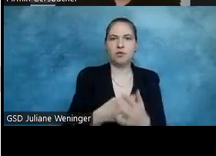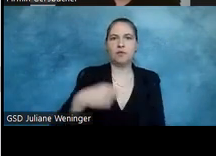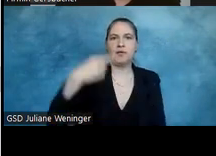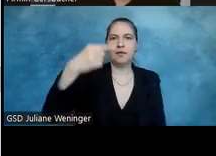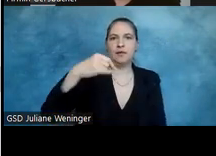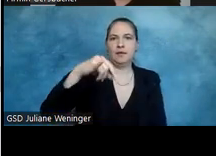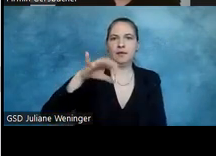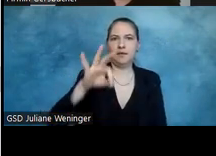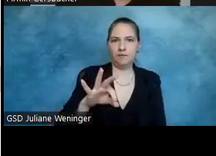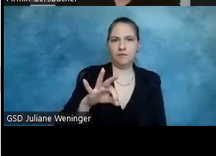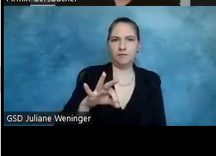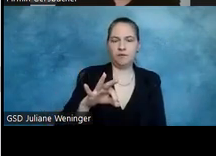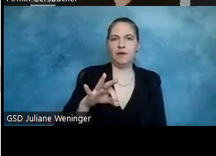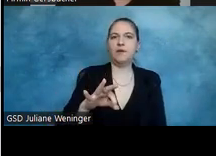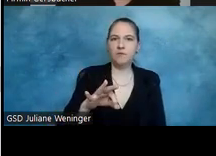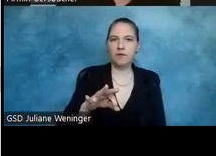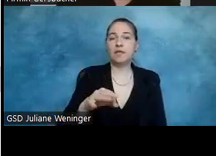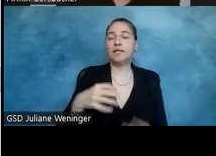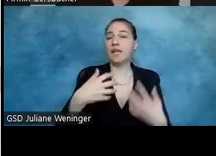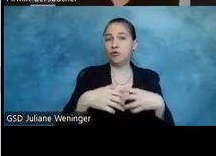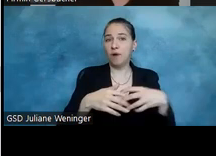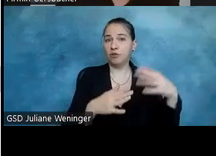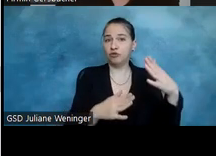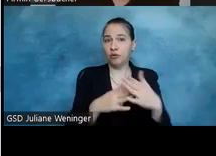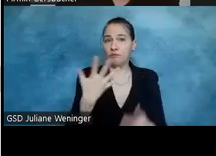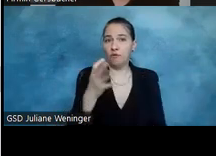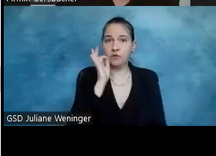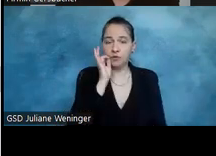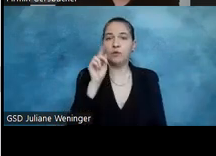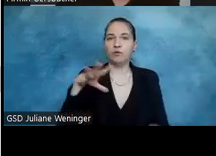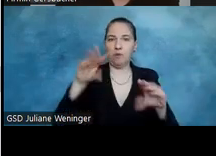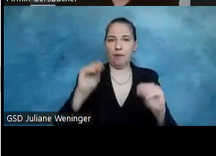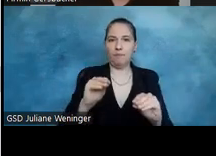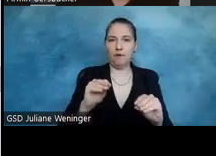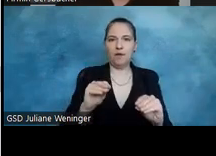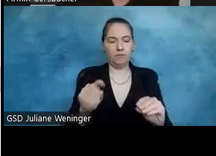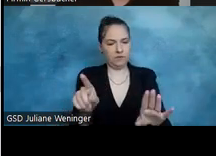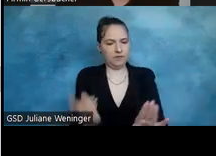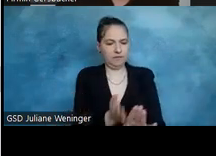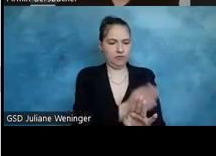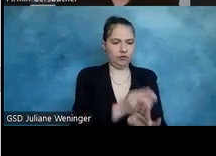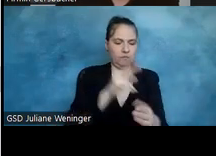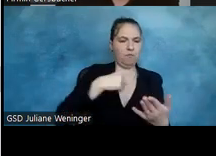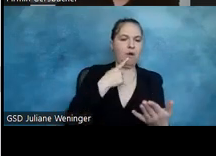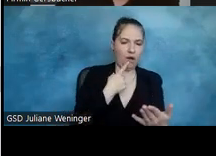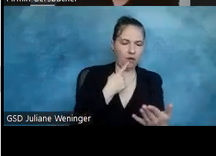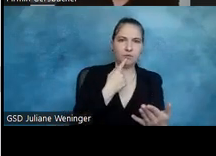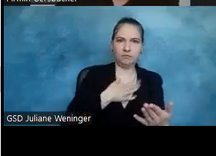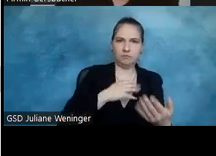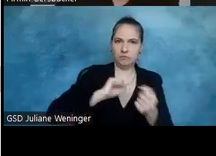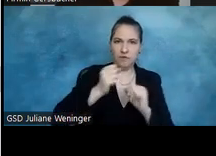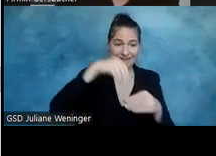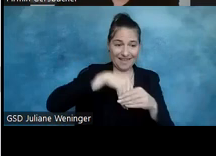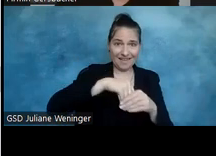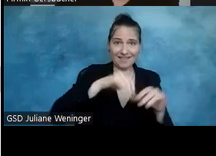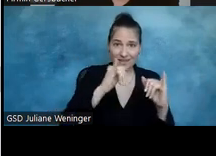5 Sekunden automatisch stoppen, müssen abschaltbar sein. Das heißt, nimmt man die Webseite, guckt sich an, sind hier irgendwo bewegte Inhalte, wie eben solche GIFs, guckt,